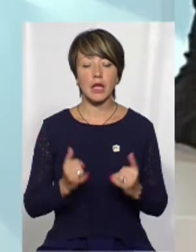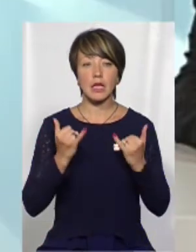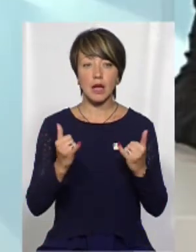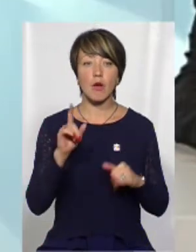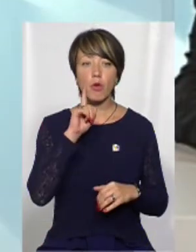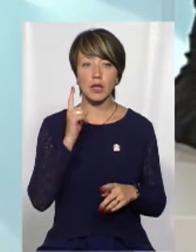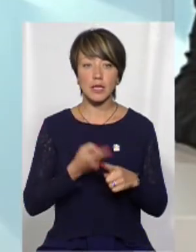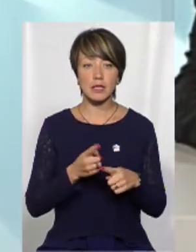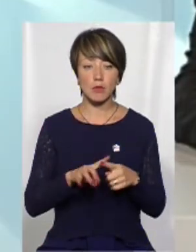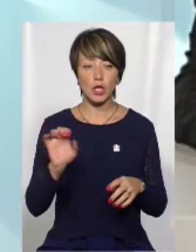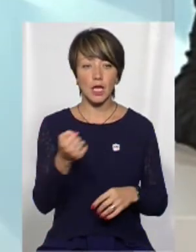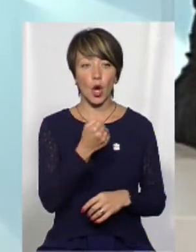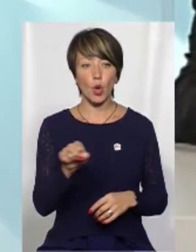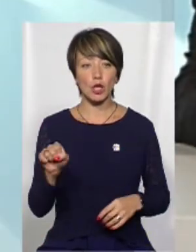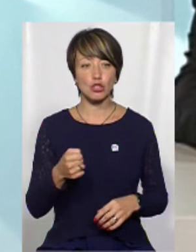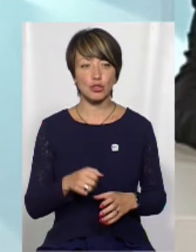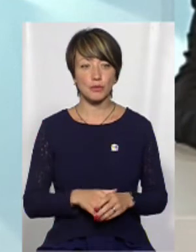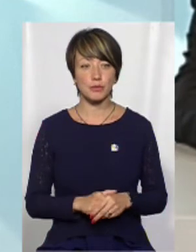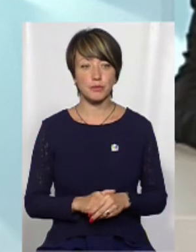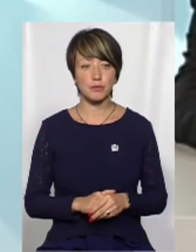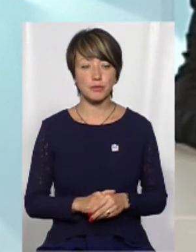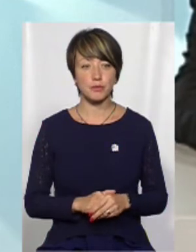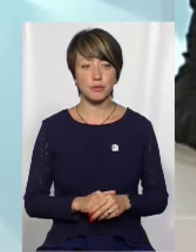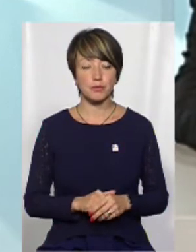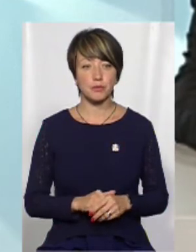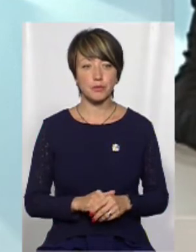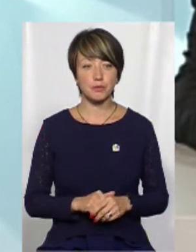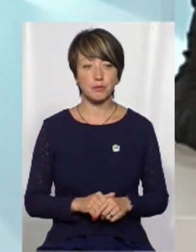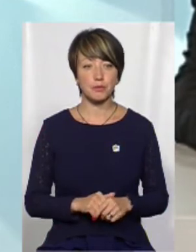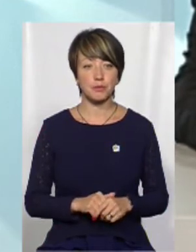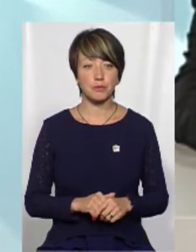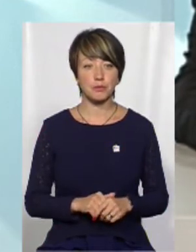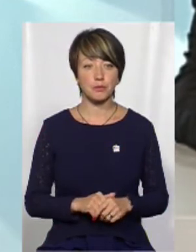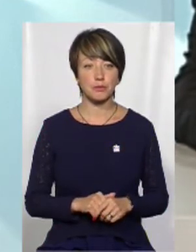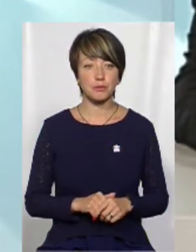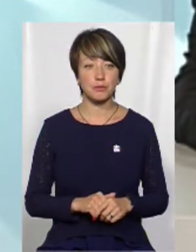для молодих це буде трикотаж. Ma profession c'est le tricotage.